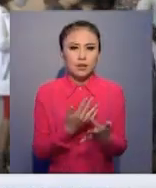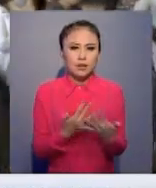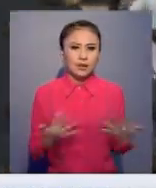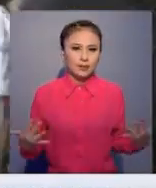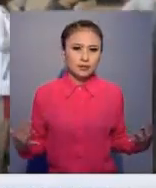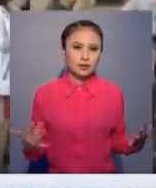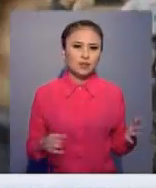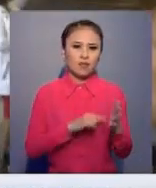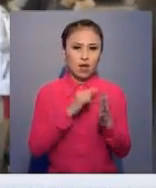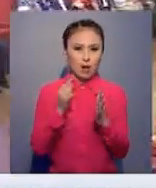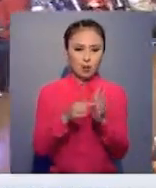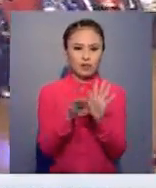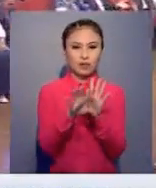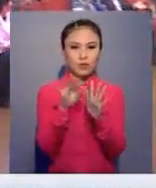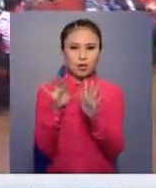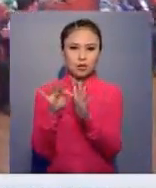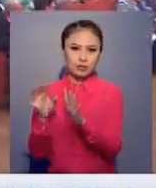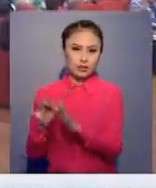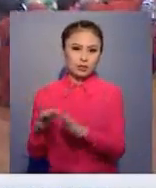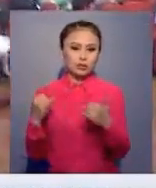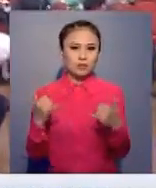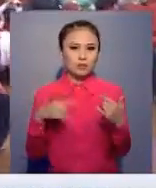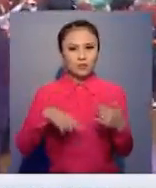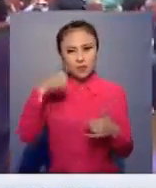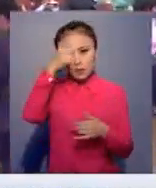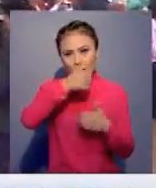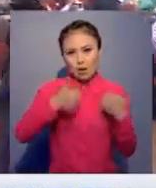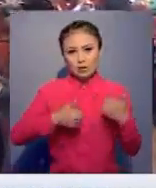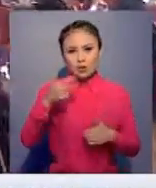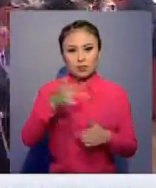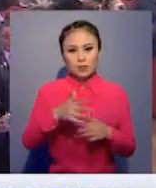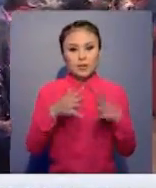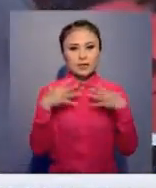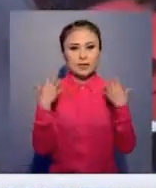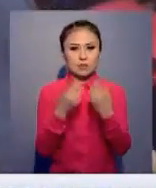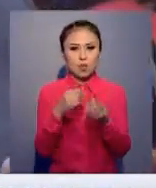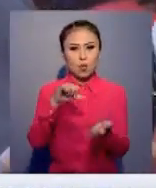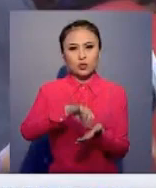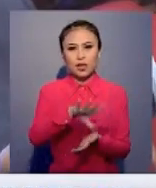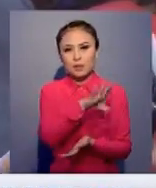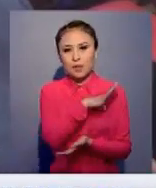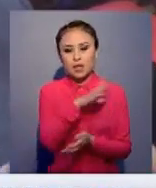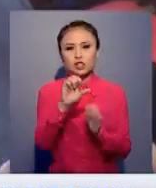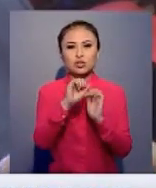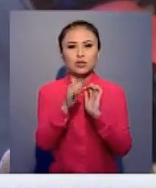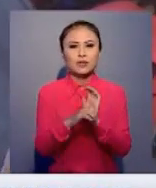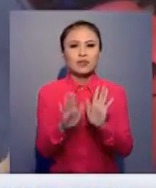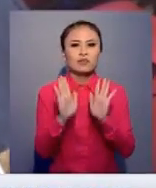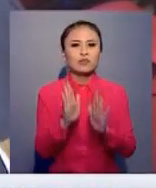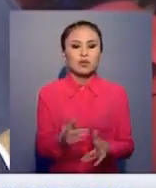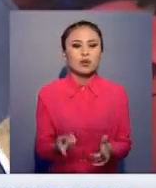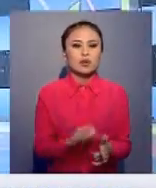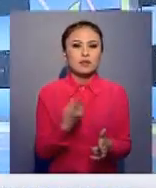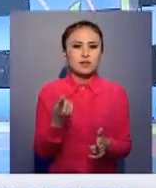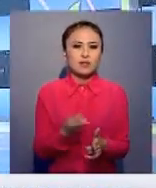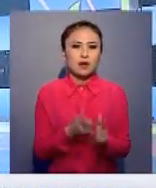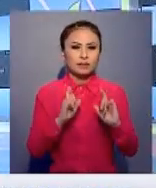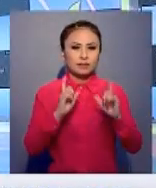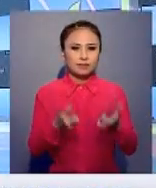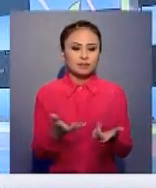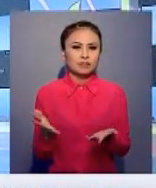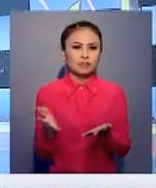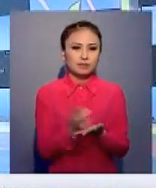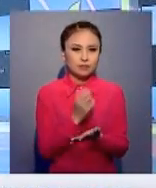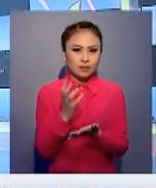критерийлерменен таңдалып алынады. Биылғы сайысқа 3000-ға жуық отбасы қатысқан. Олардың 16-сы ғана ақтық сынға жолдама алып, жарыстың